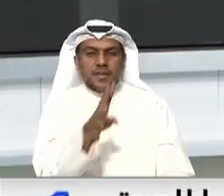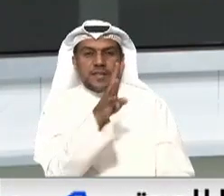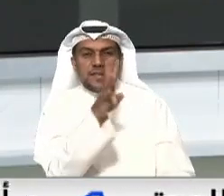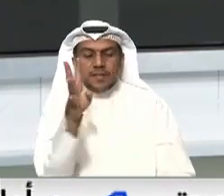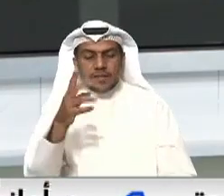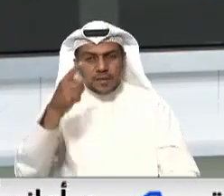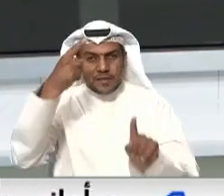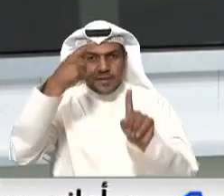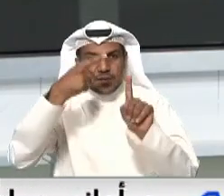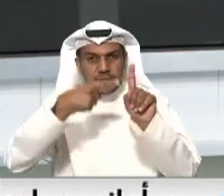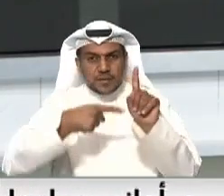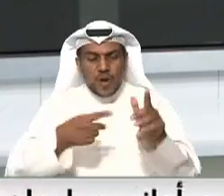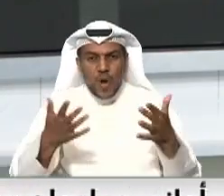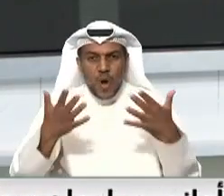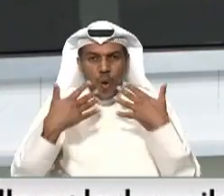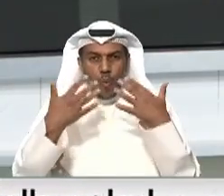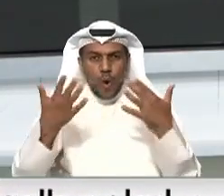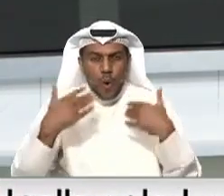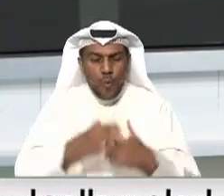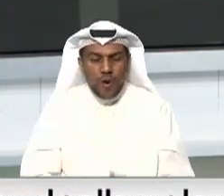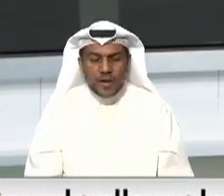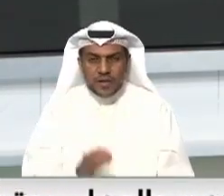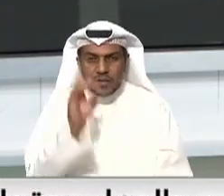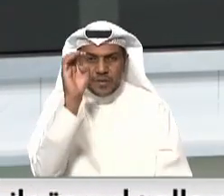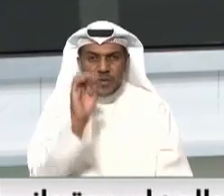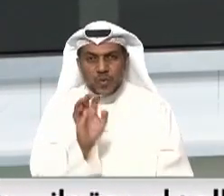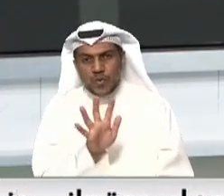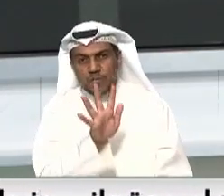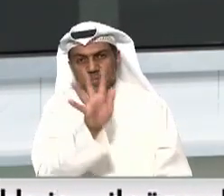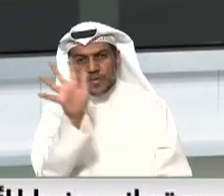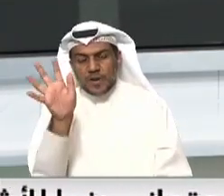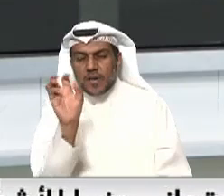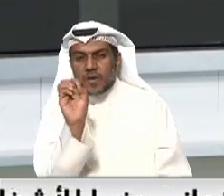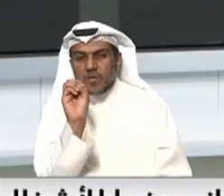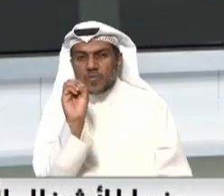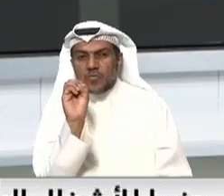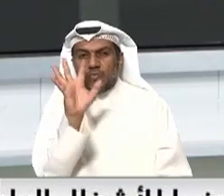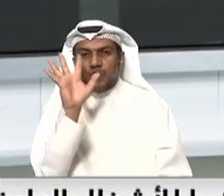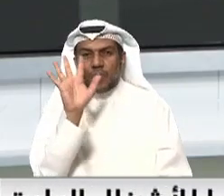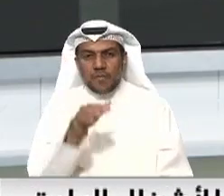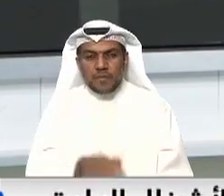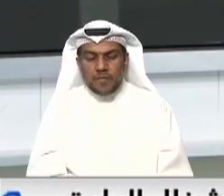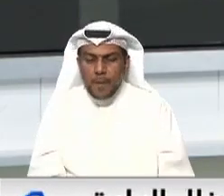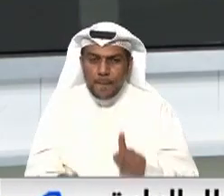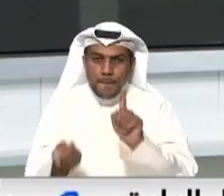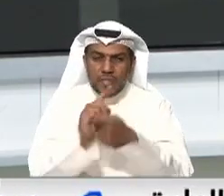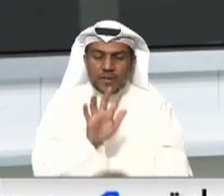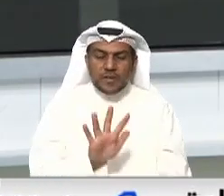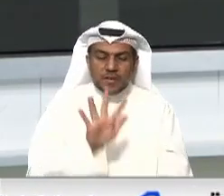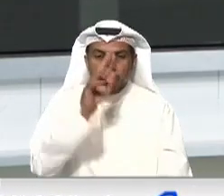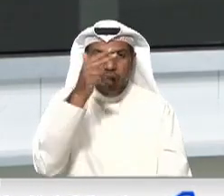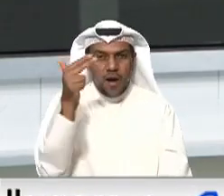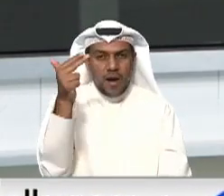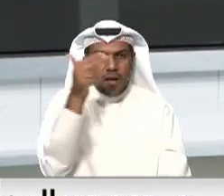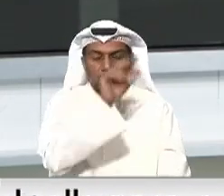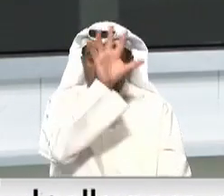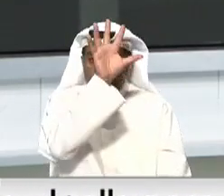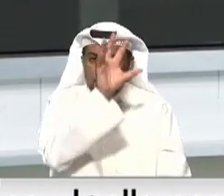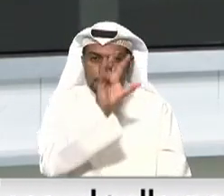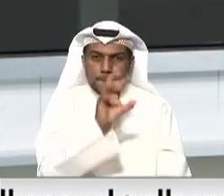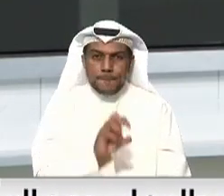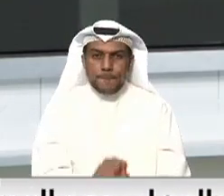مئويه ريح متقلبه الاتجاه الى جنوبيه شرقيه خلال فتره النهار راح تتحول الى شماليه غربيه خلال فتره